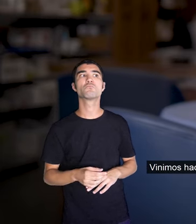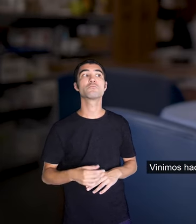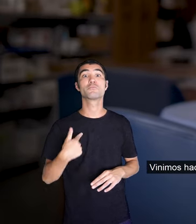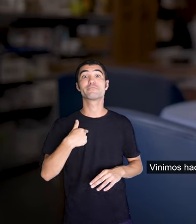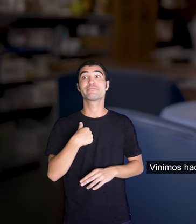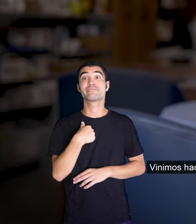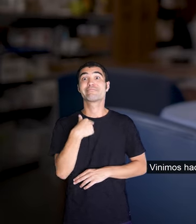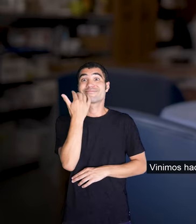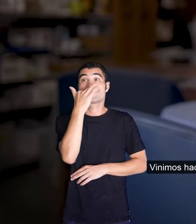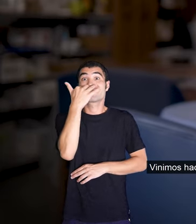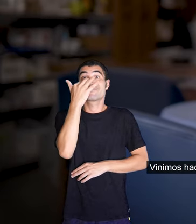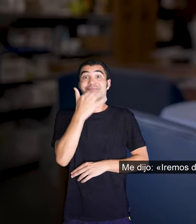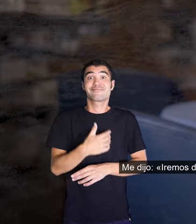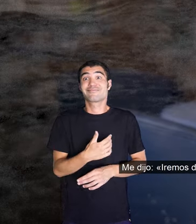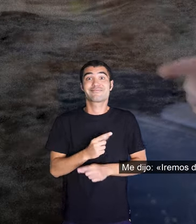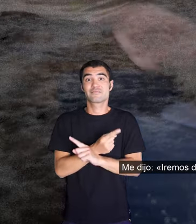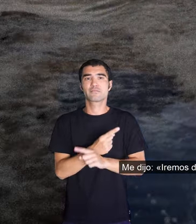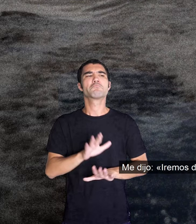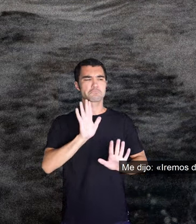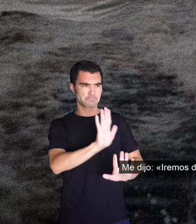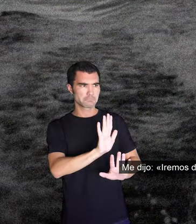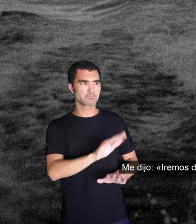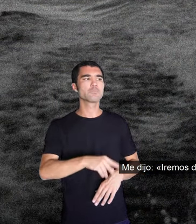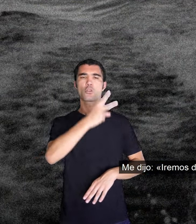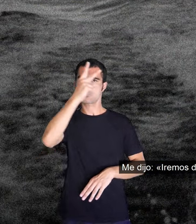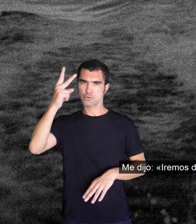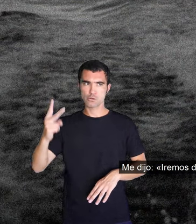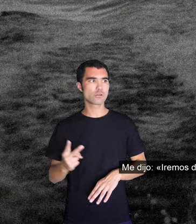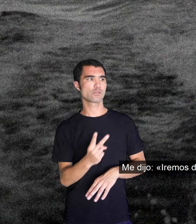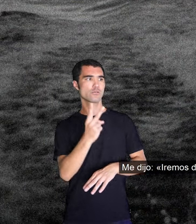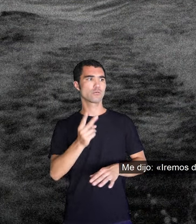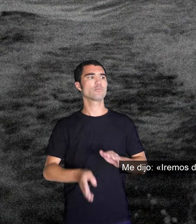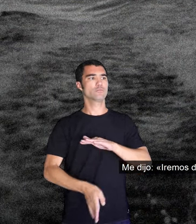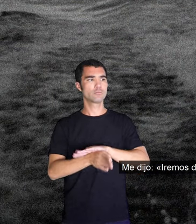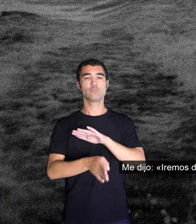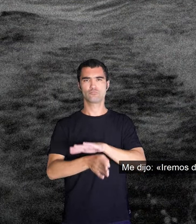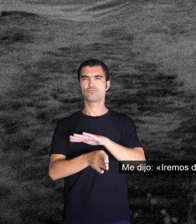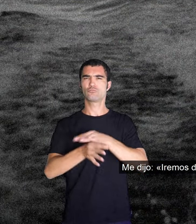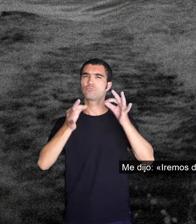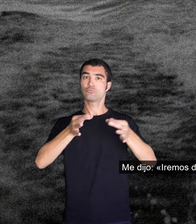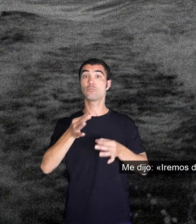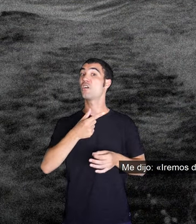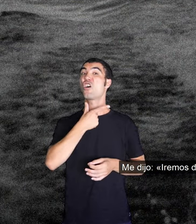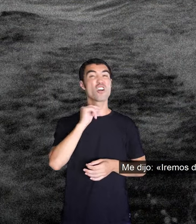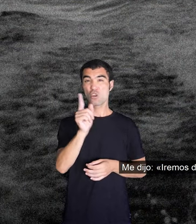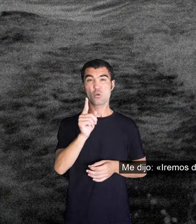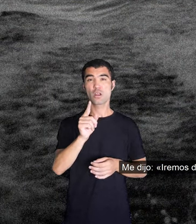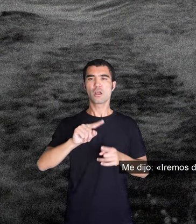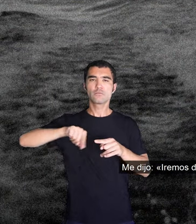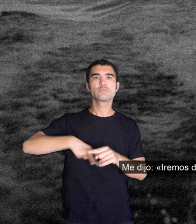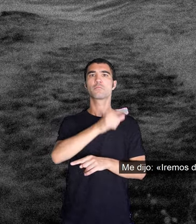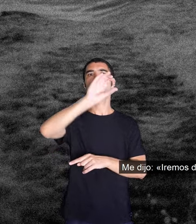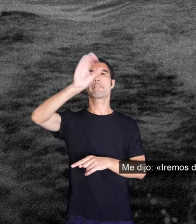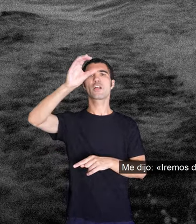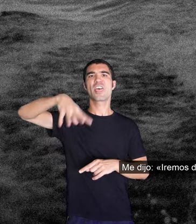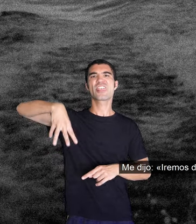posar a riure sense ganes. Em diu, anirem 2 hores així. Diu, i si no mos agrada, anirem a Ciutadella. Dic,